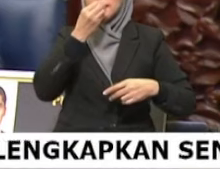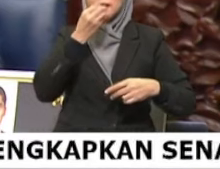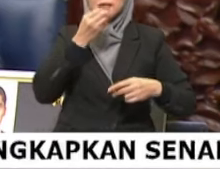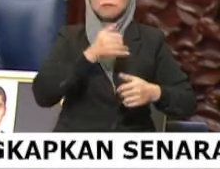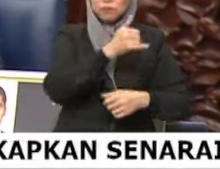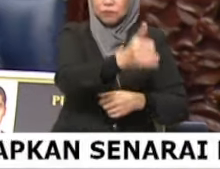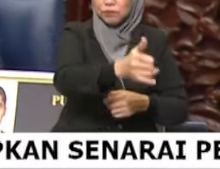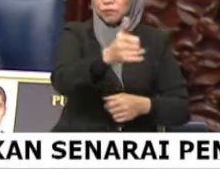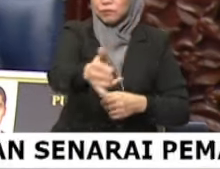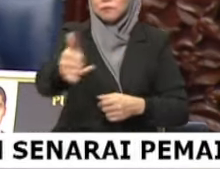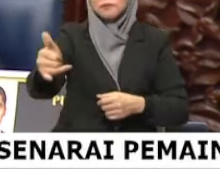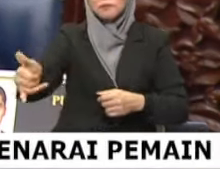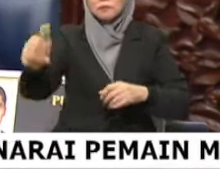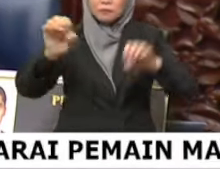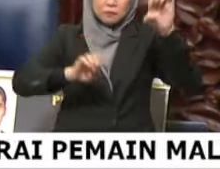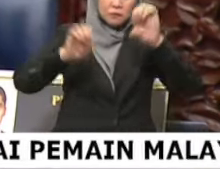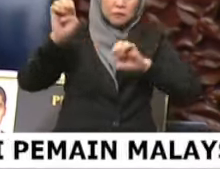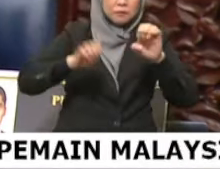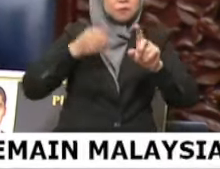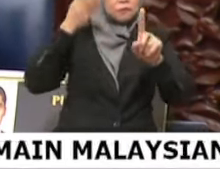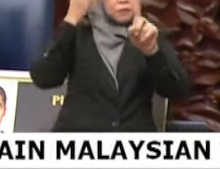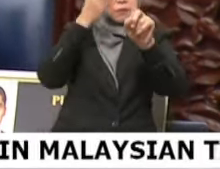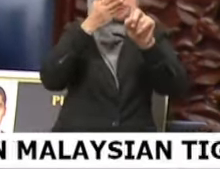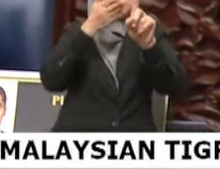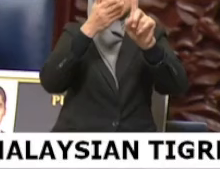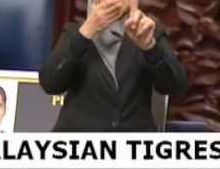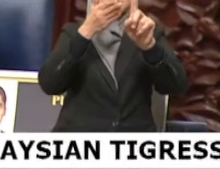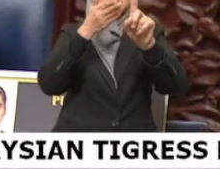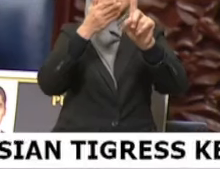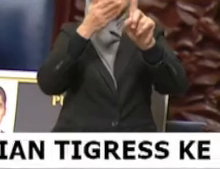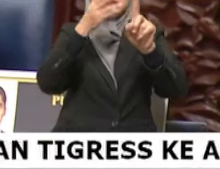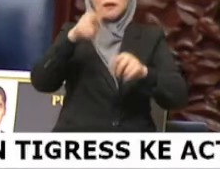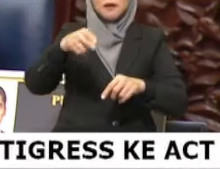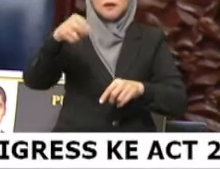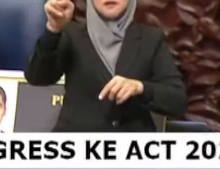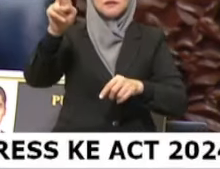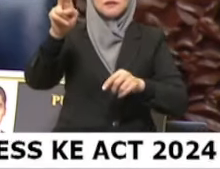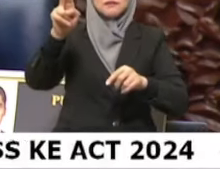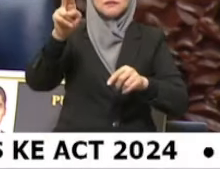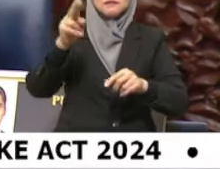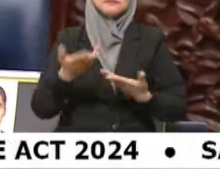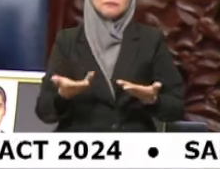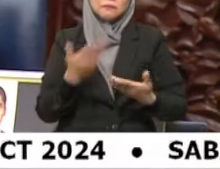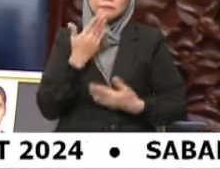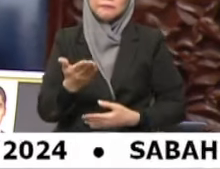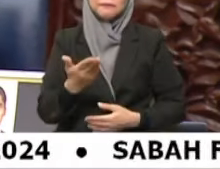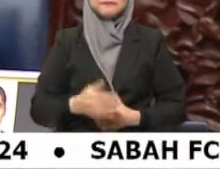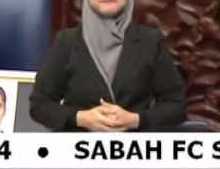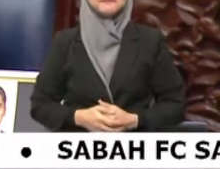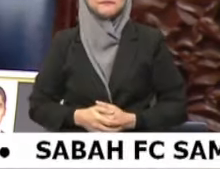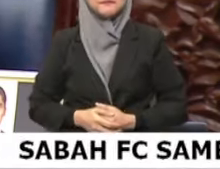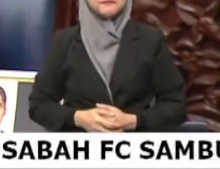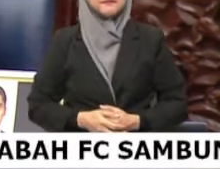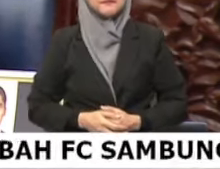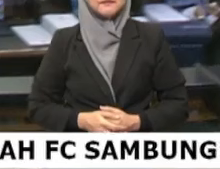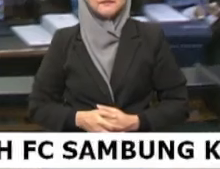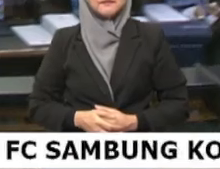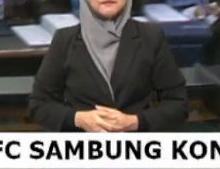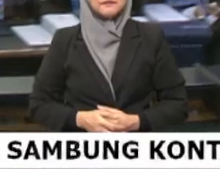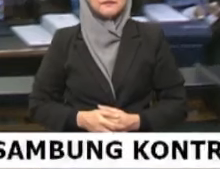berkala bagi menilai pematuhan mereka terhadap piawaian halal ini. Terima kasih, Tuan Speaker, Puan Speaker.